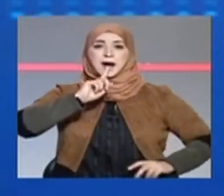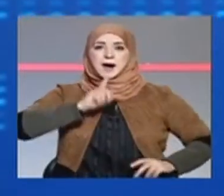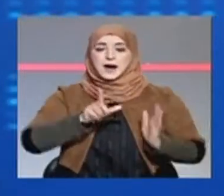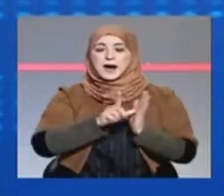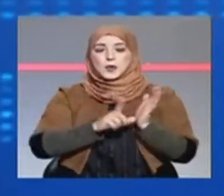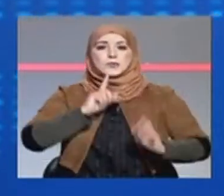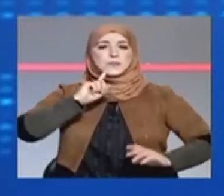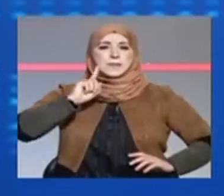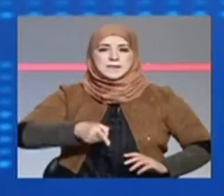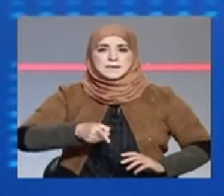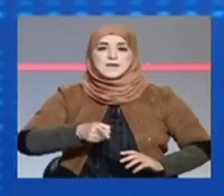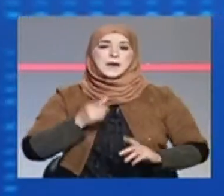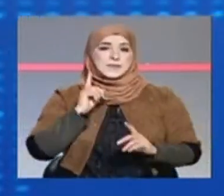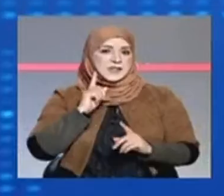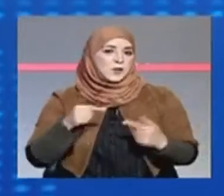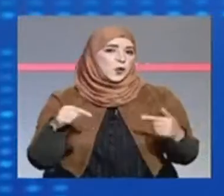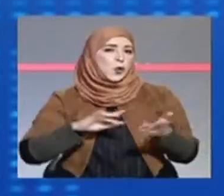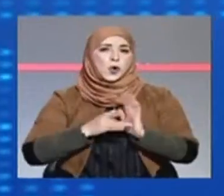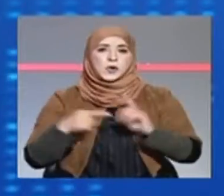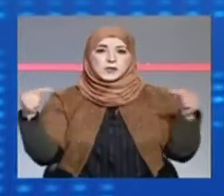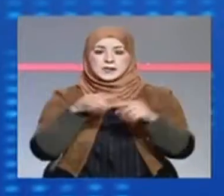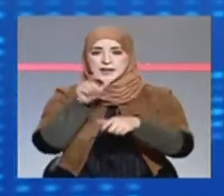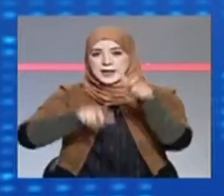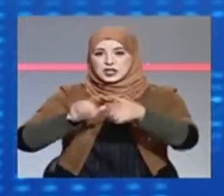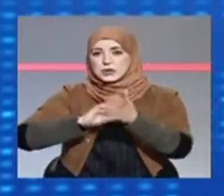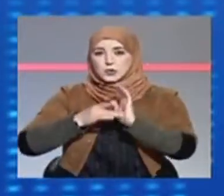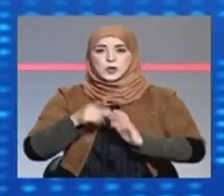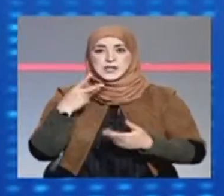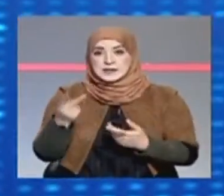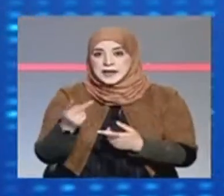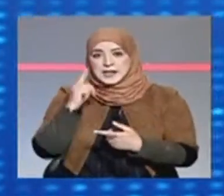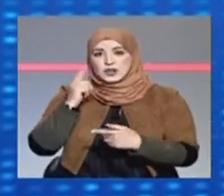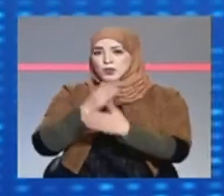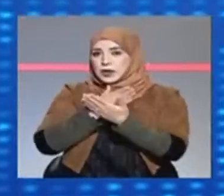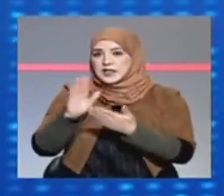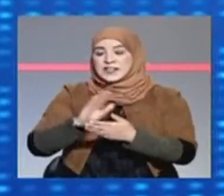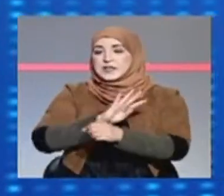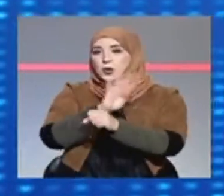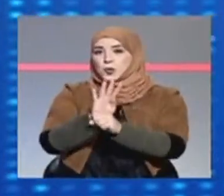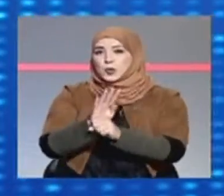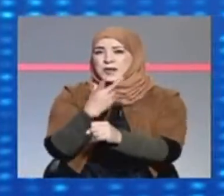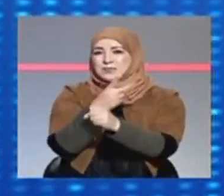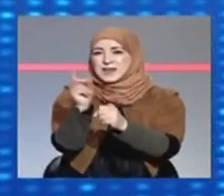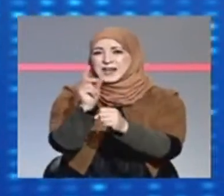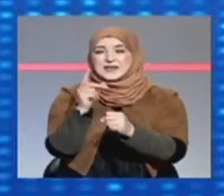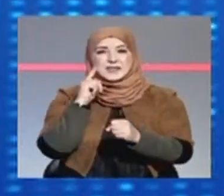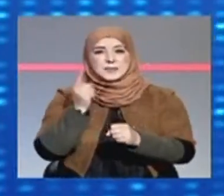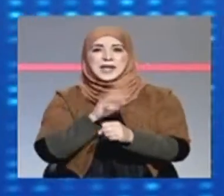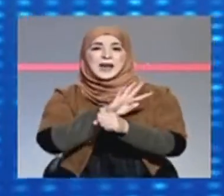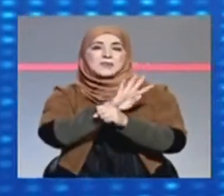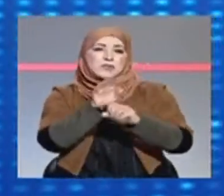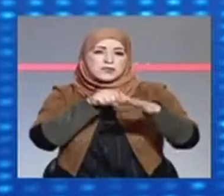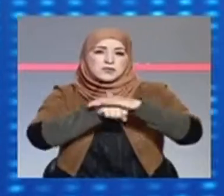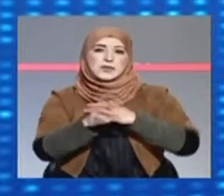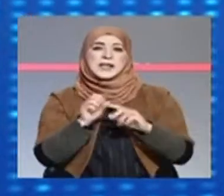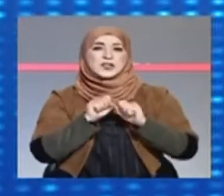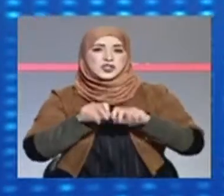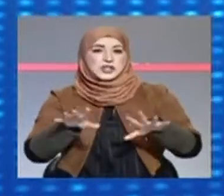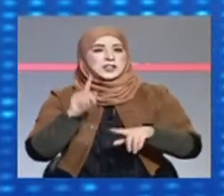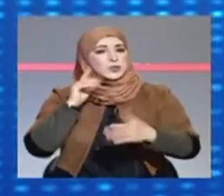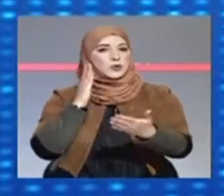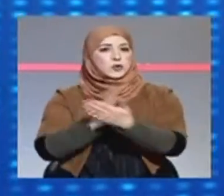المخالفين اقترحت تهدف الى تطويق خطر العدوى بس لا لا تكرر العديده والحد من استفحال الوباء